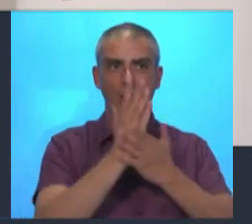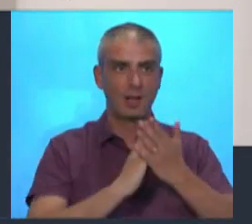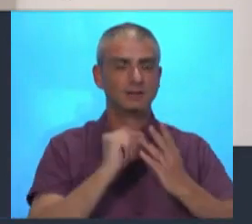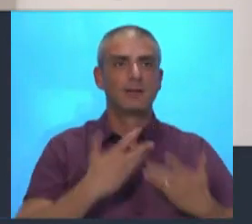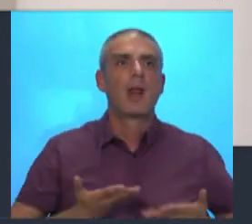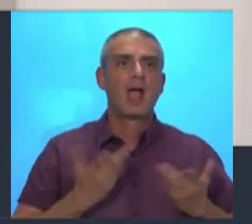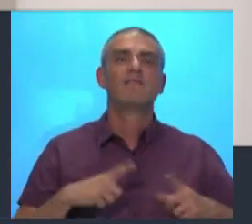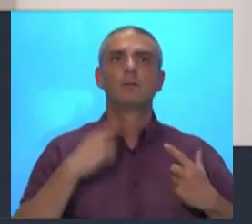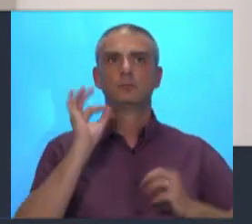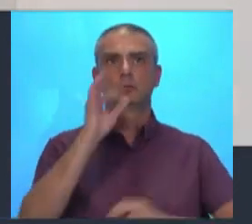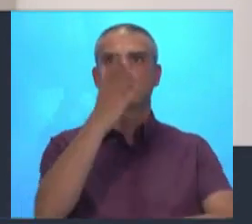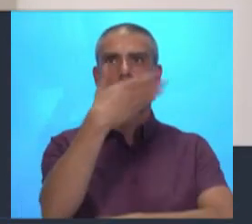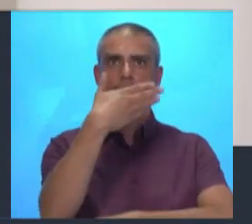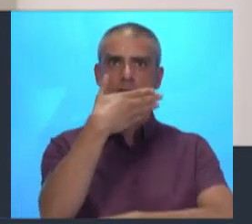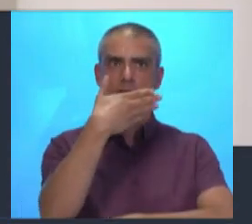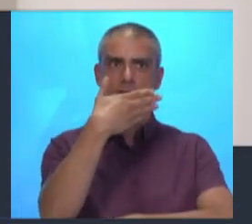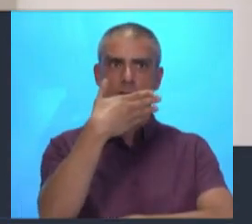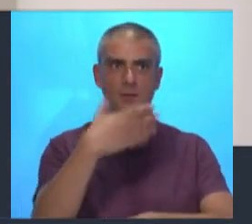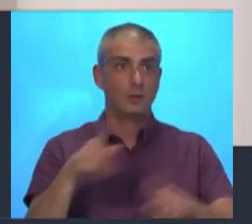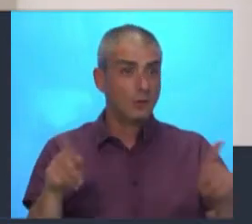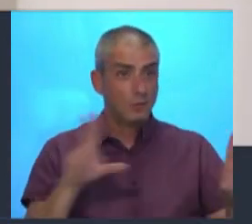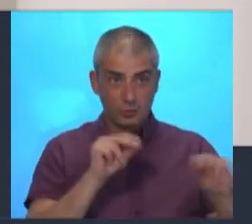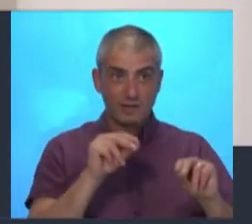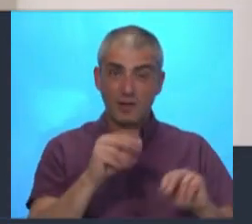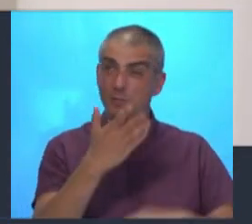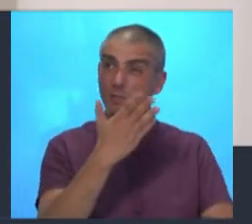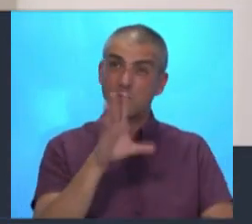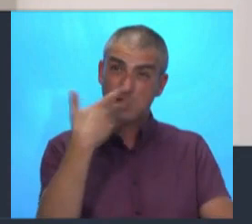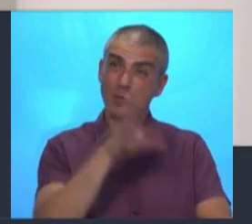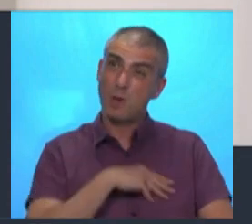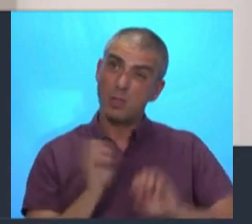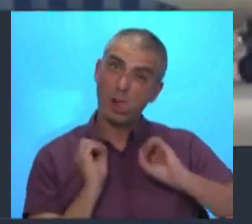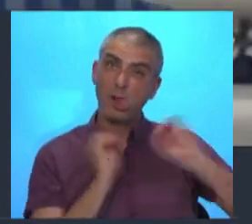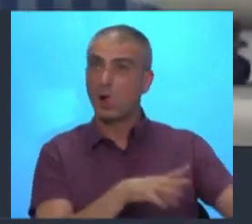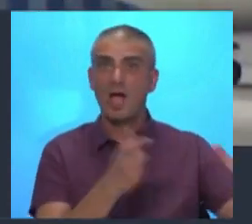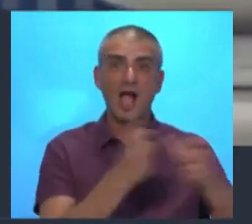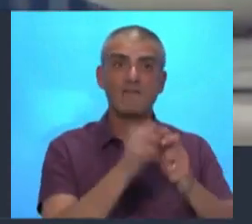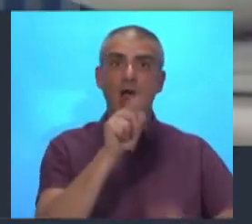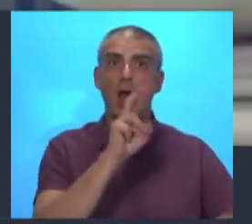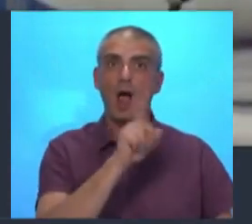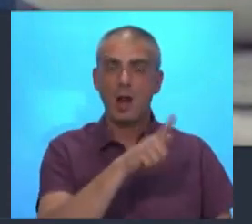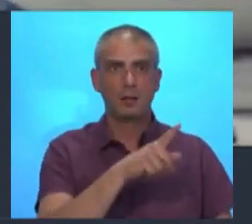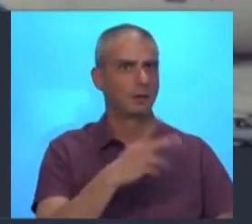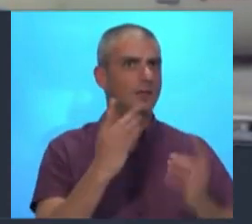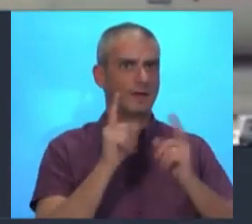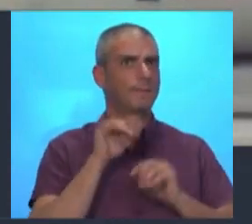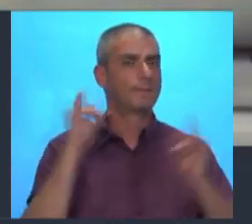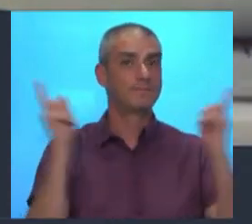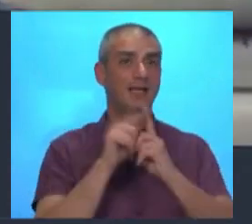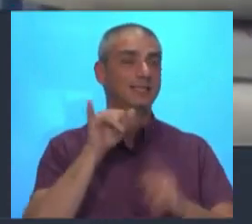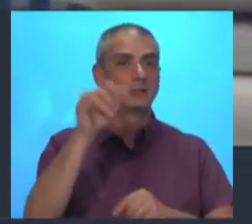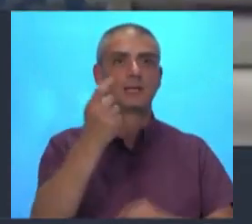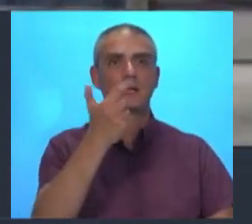את החיים שלהם למען המדינה. באותה נשימה המדינה מוכנה להפקיר את אל על. הדבר מקצר את משך הטיסה